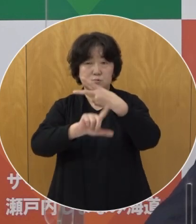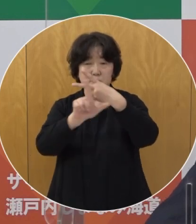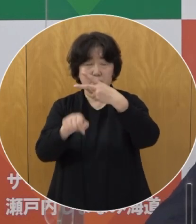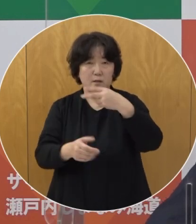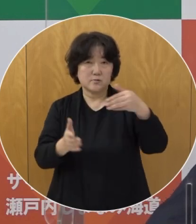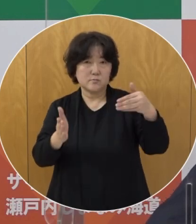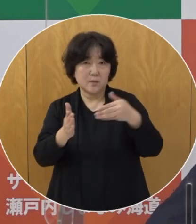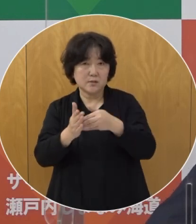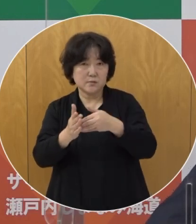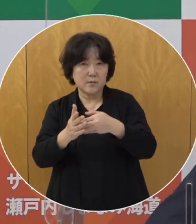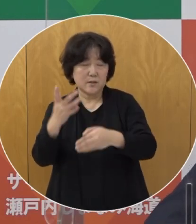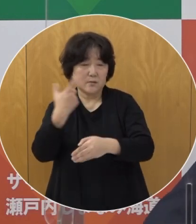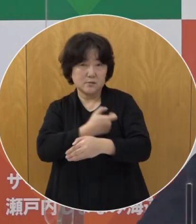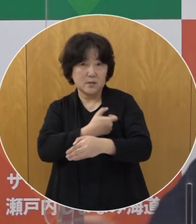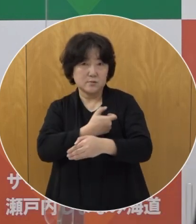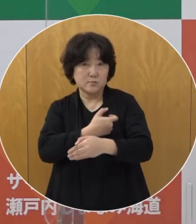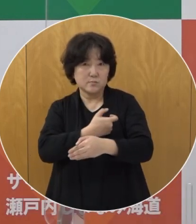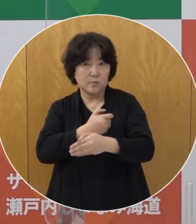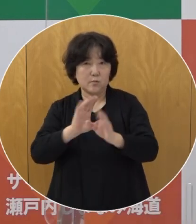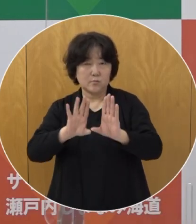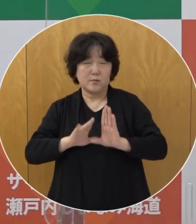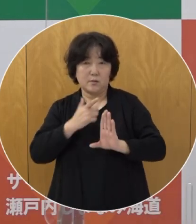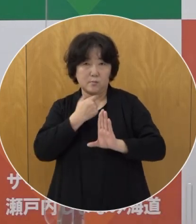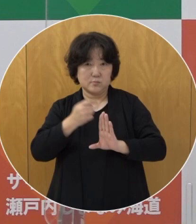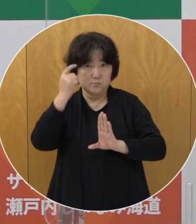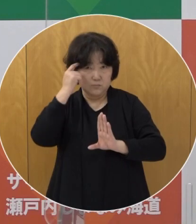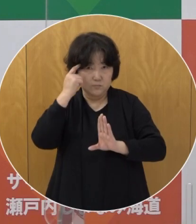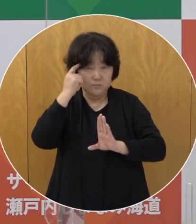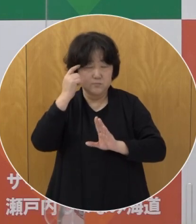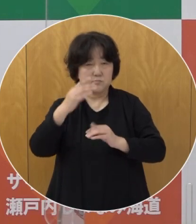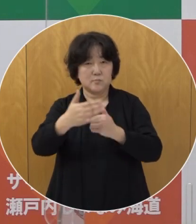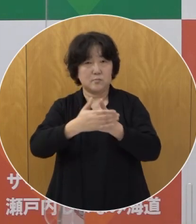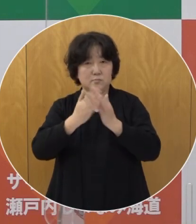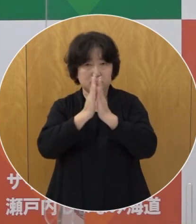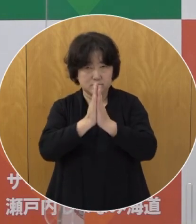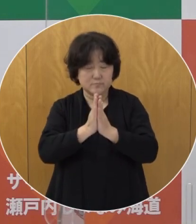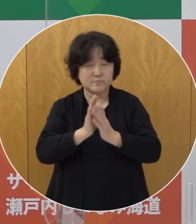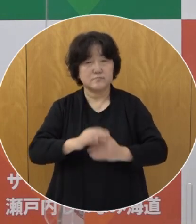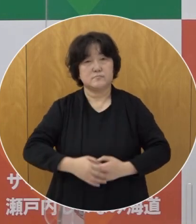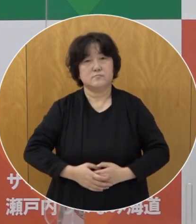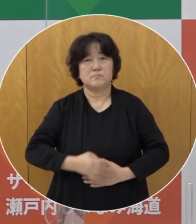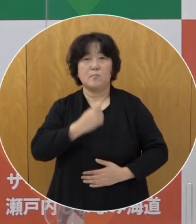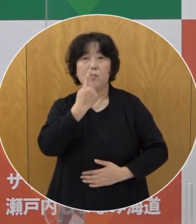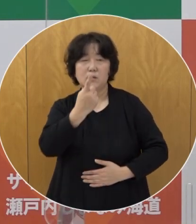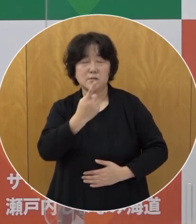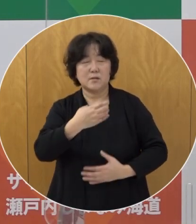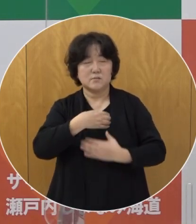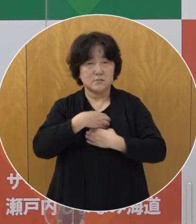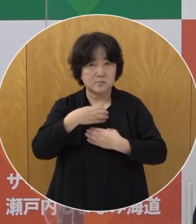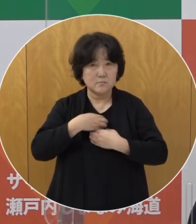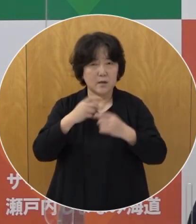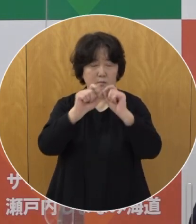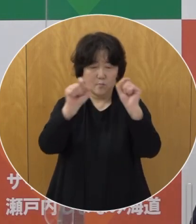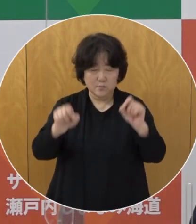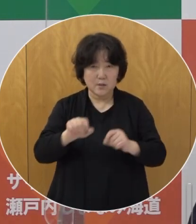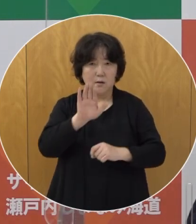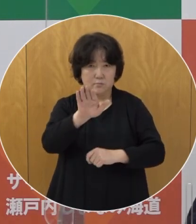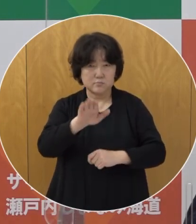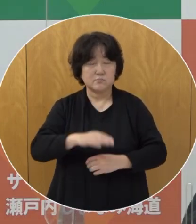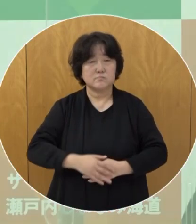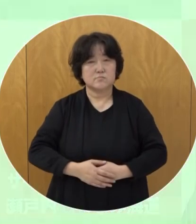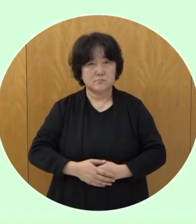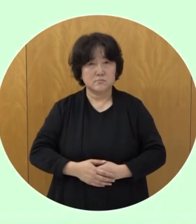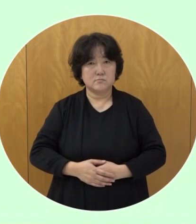ご協力をいただきますよう改めてお願いを申し上げます。もう一点心配な問題がございます